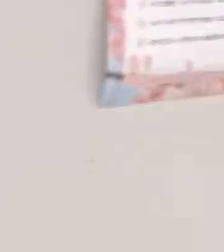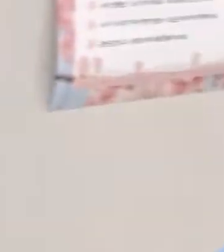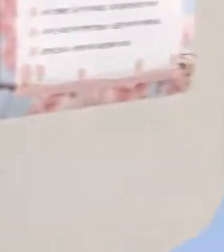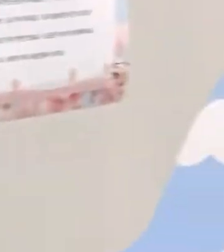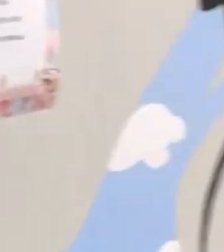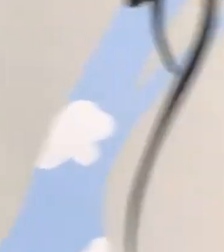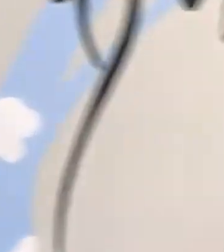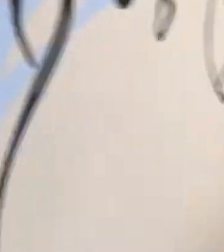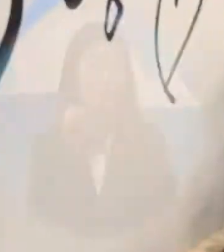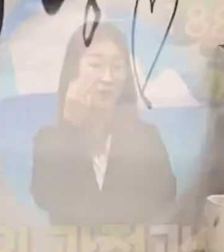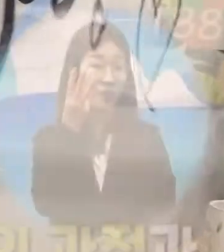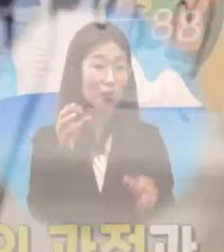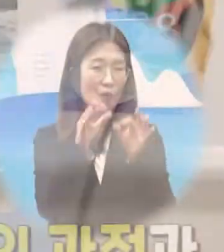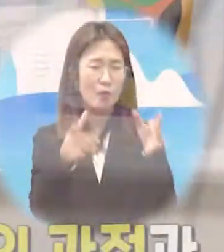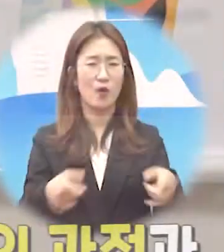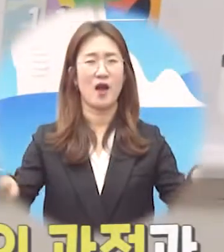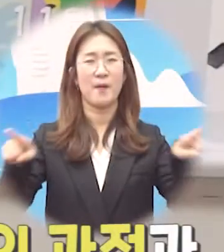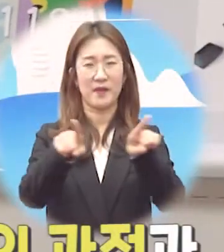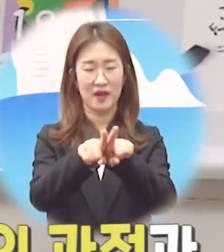으